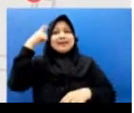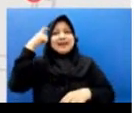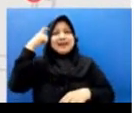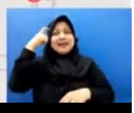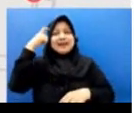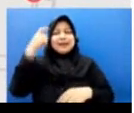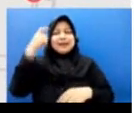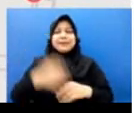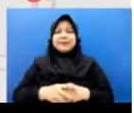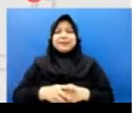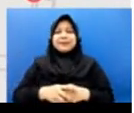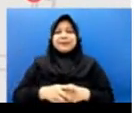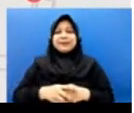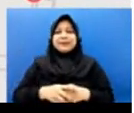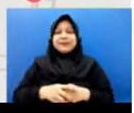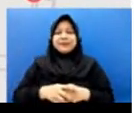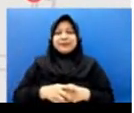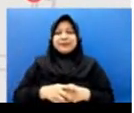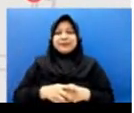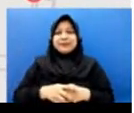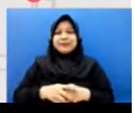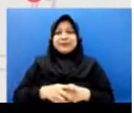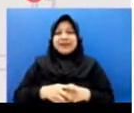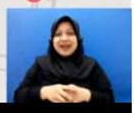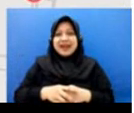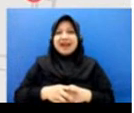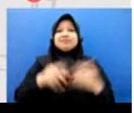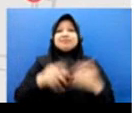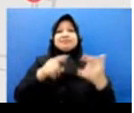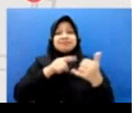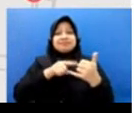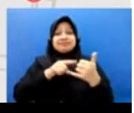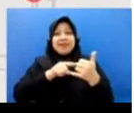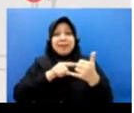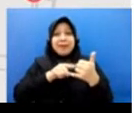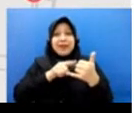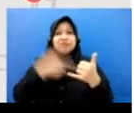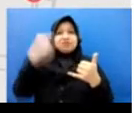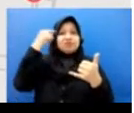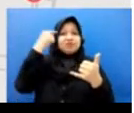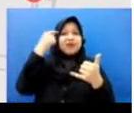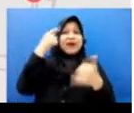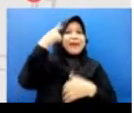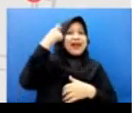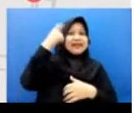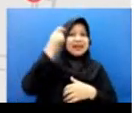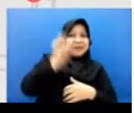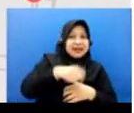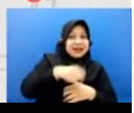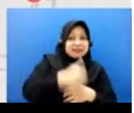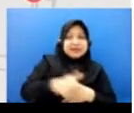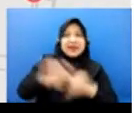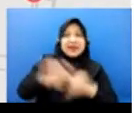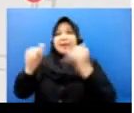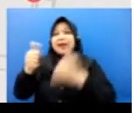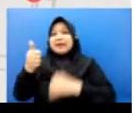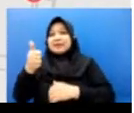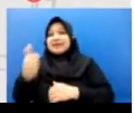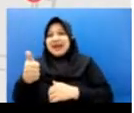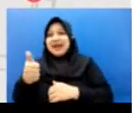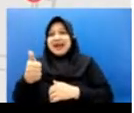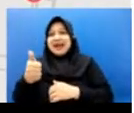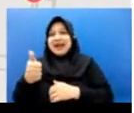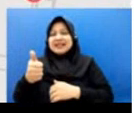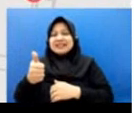dia bermain, tempat dia belajar pula. Seperti sisi mata uang ya, tidak mungkin dipisahkan depan belakang itu sama.